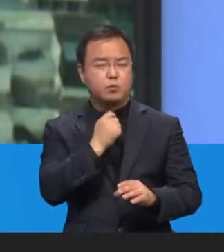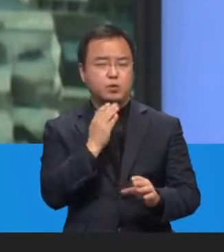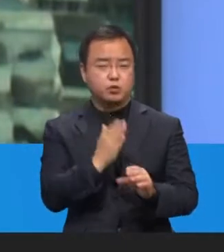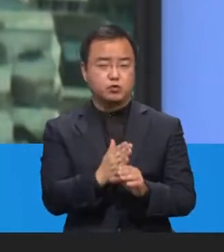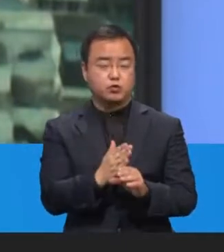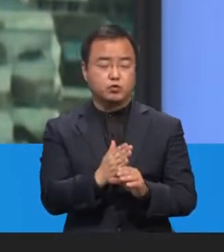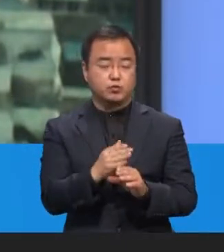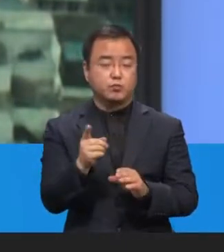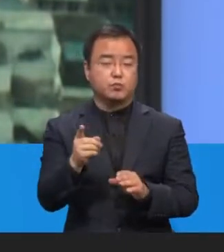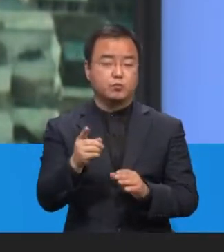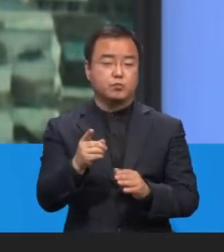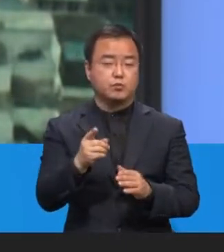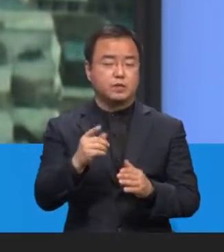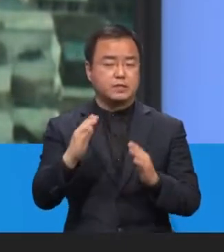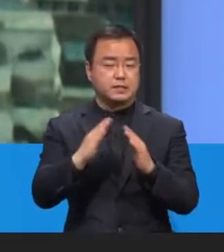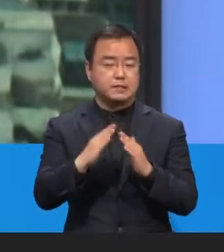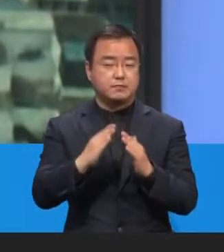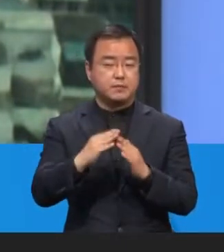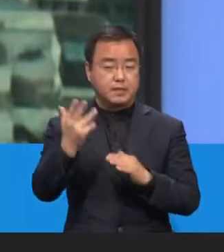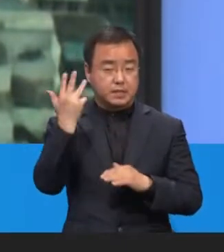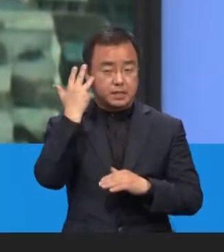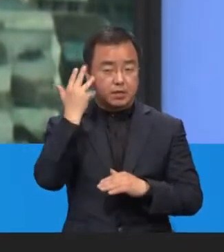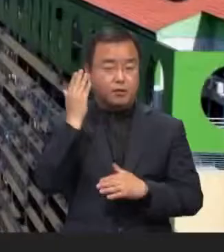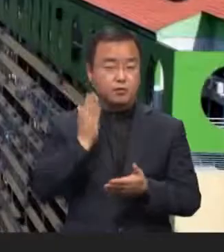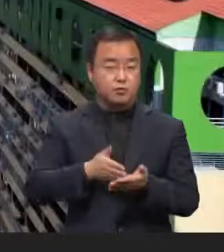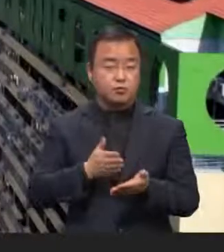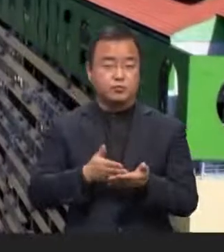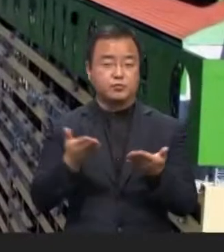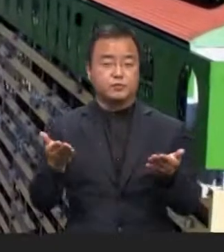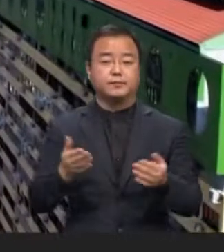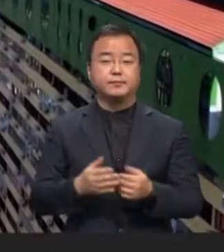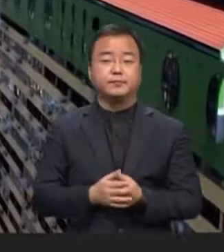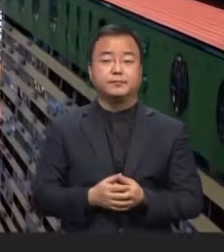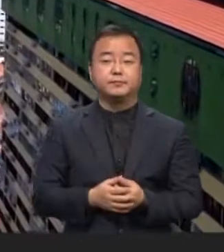철학, 뉴스지에서 만나보겠습니다.